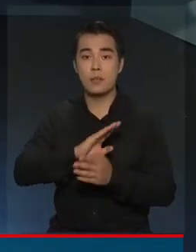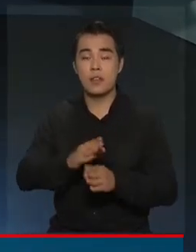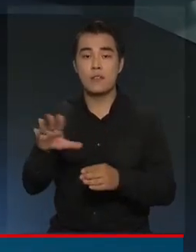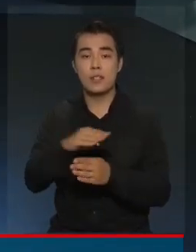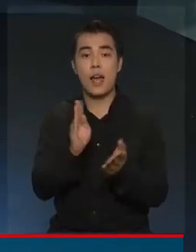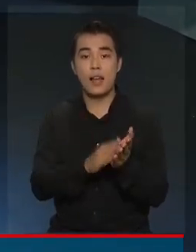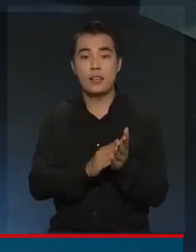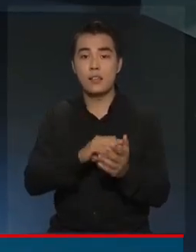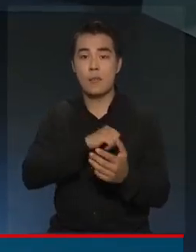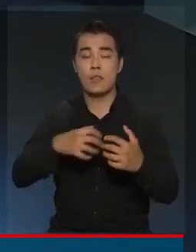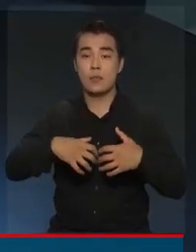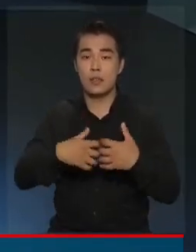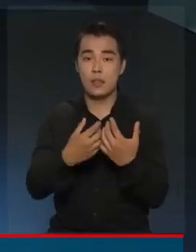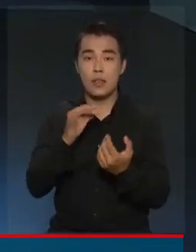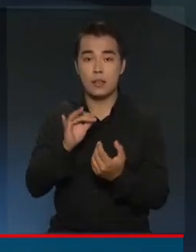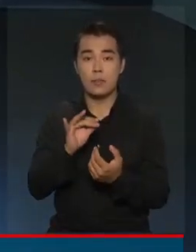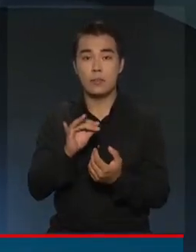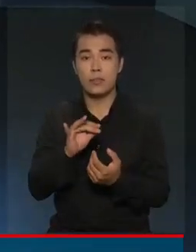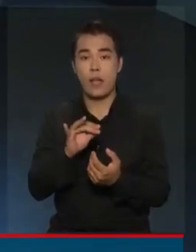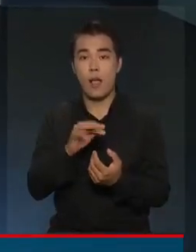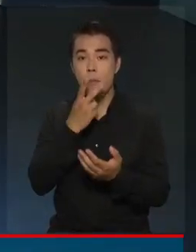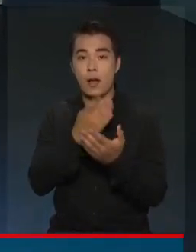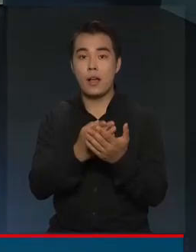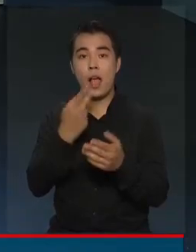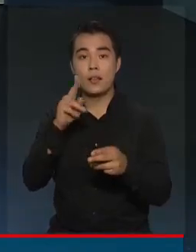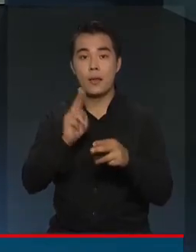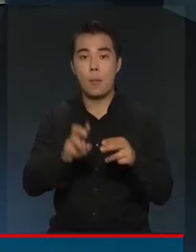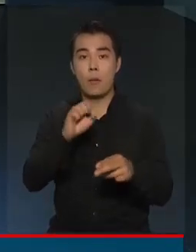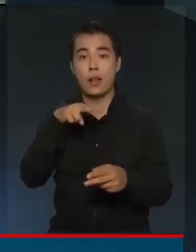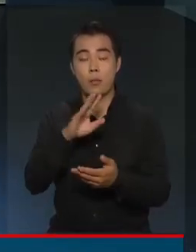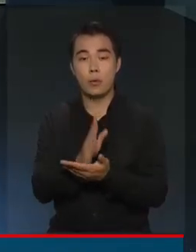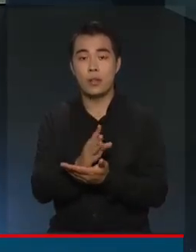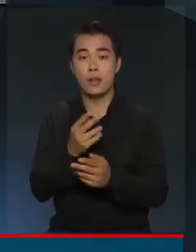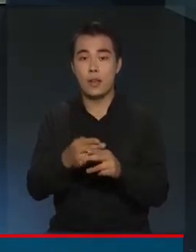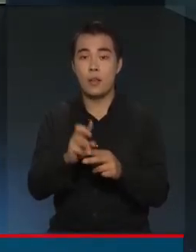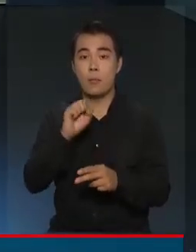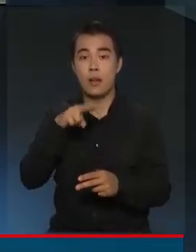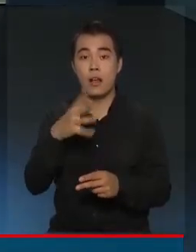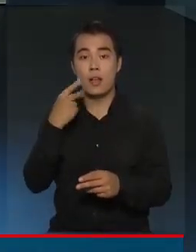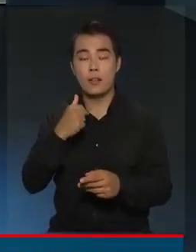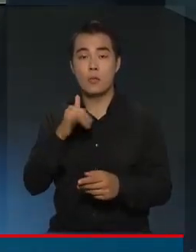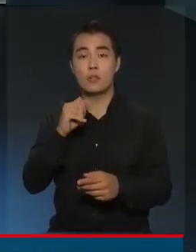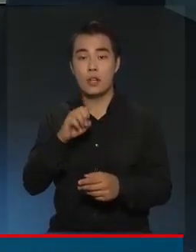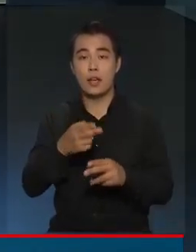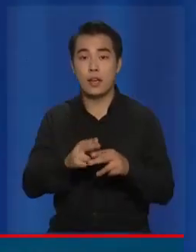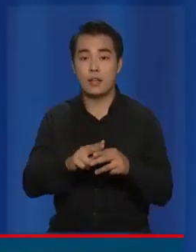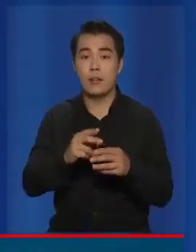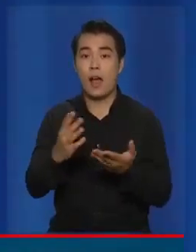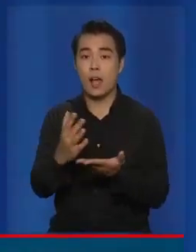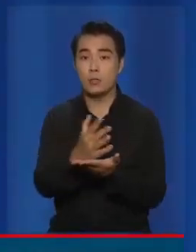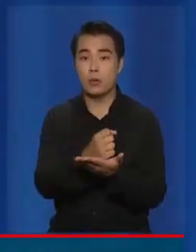оценки аккумулируются, суммируются и определяется итоговый балл. И вот по итогам уже вот этого